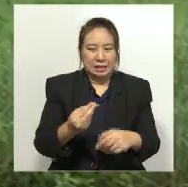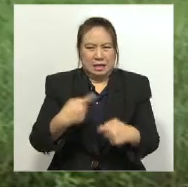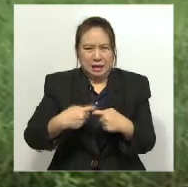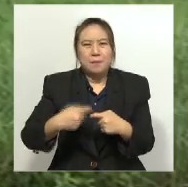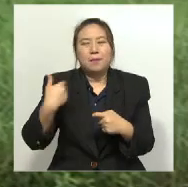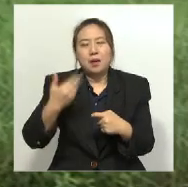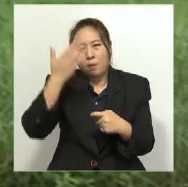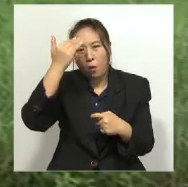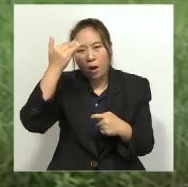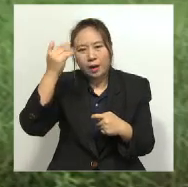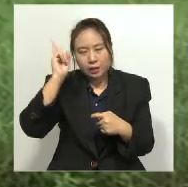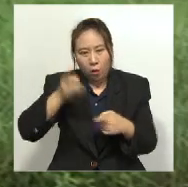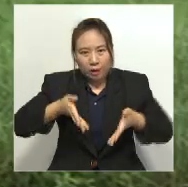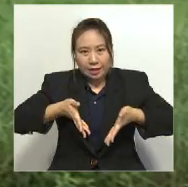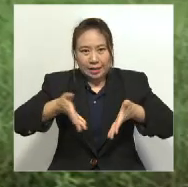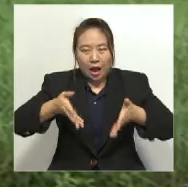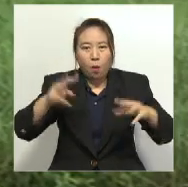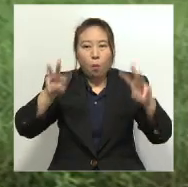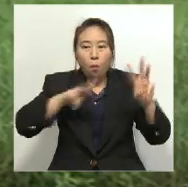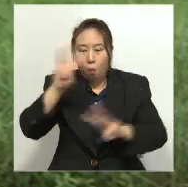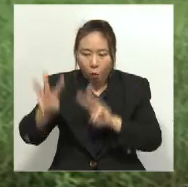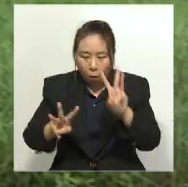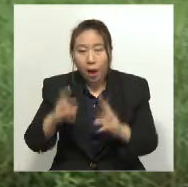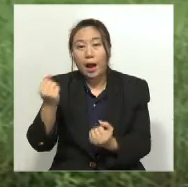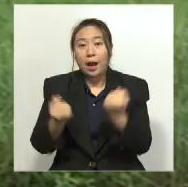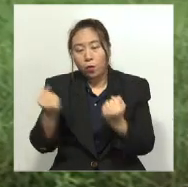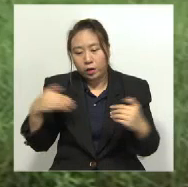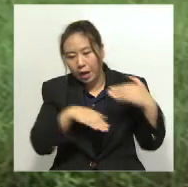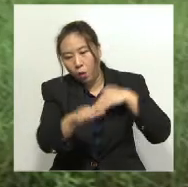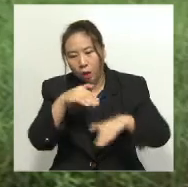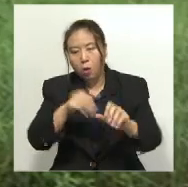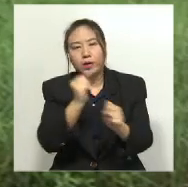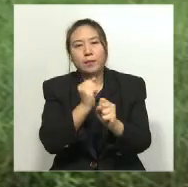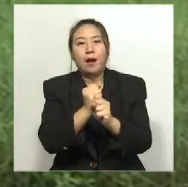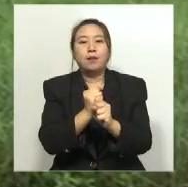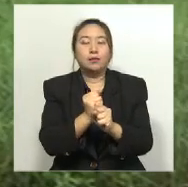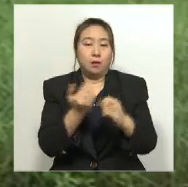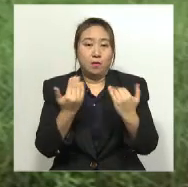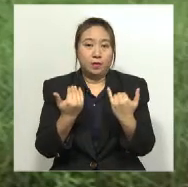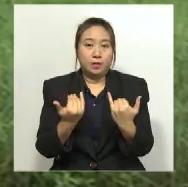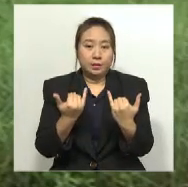ว่าจำเป็นที่จะต้องเปิดเส้นทางไว้ให้กับรถที่ปฏิบัติภารกิจอย่างต่อเนื่องครับและนี่ก็คือ